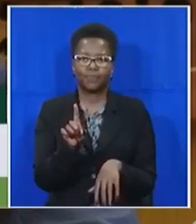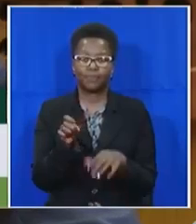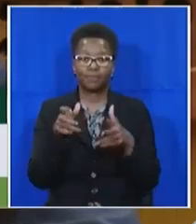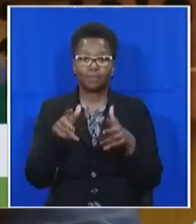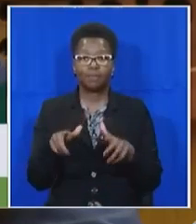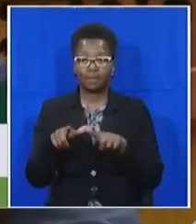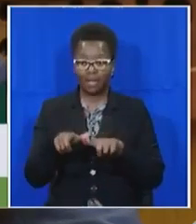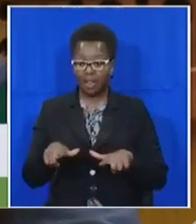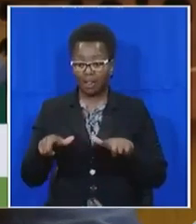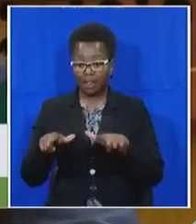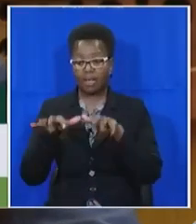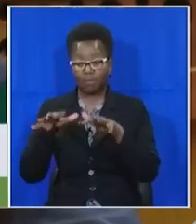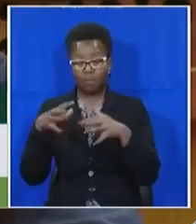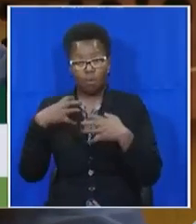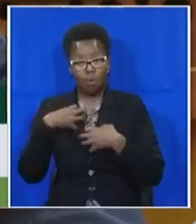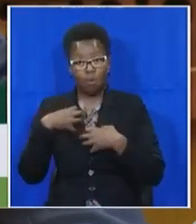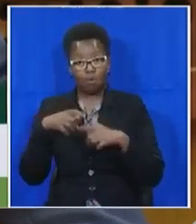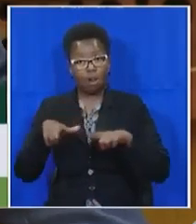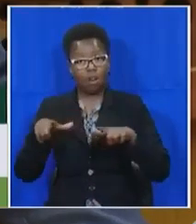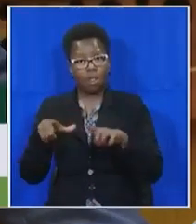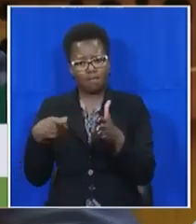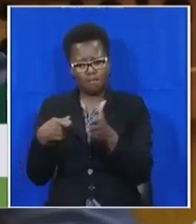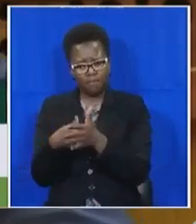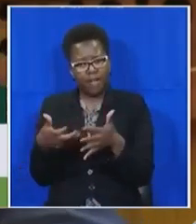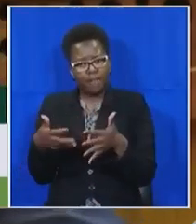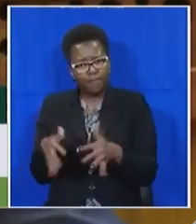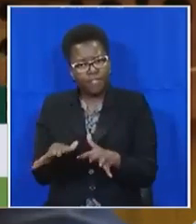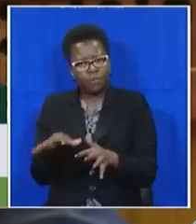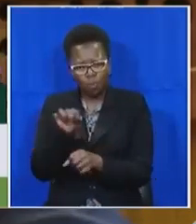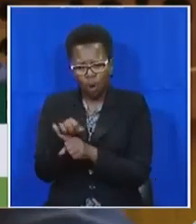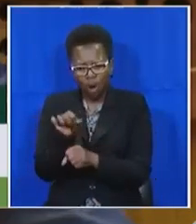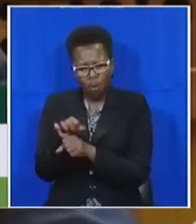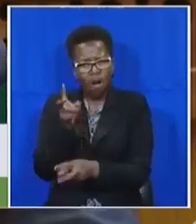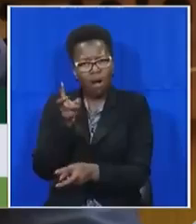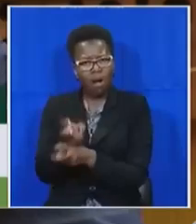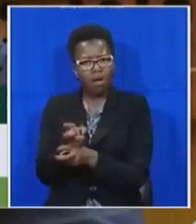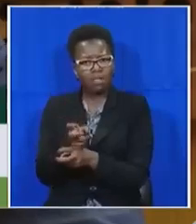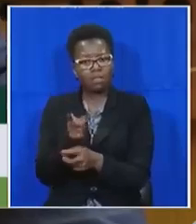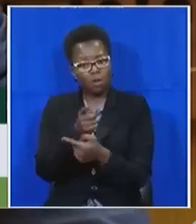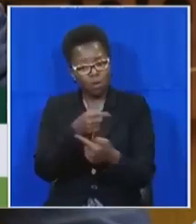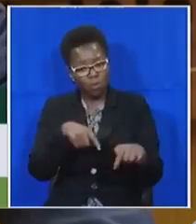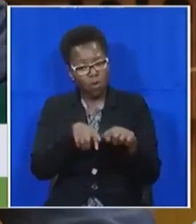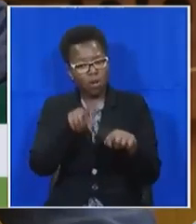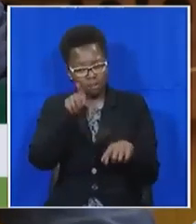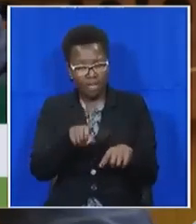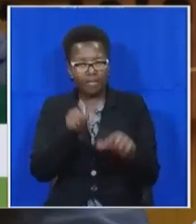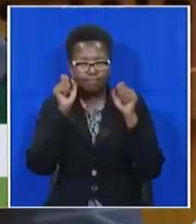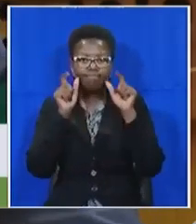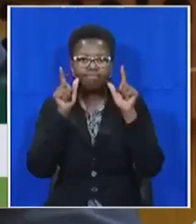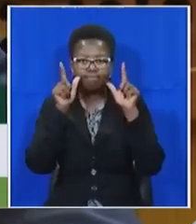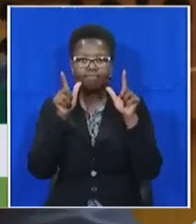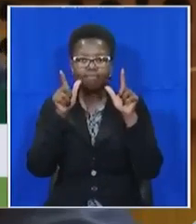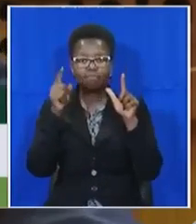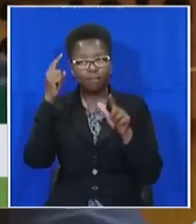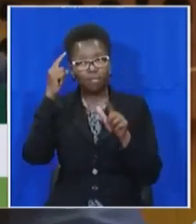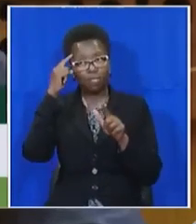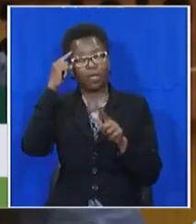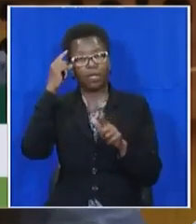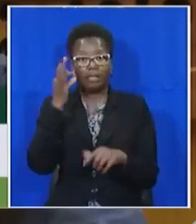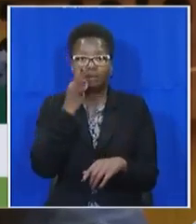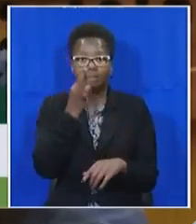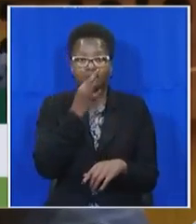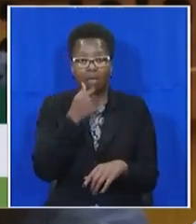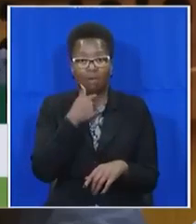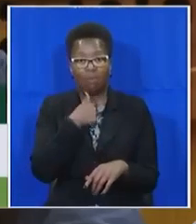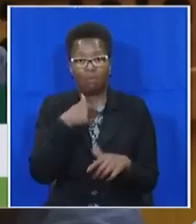hulle het gewerk daarvoor. En u moet asseblief wegkom van hierdie mite om te dink as jy grond het, dan